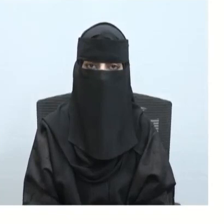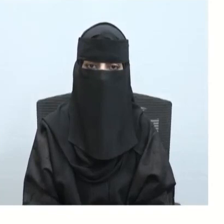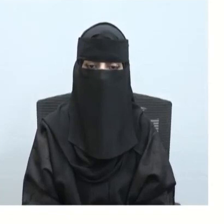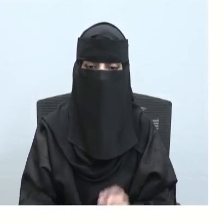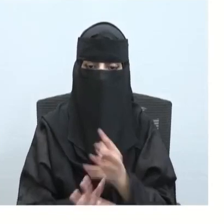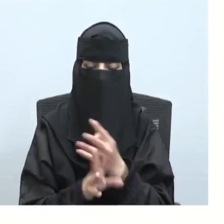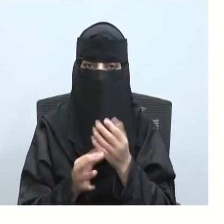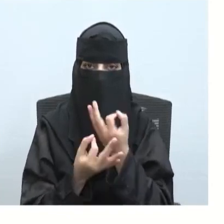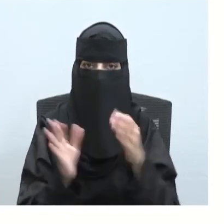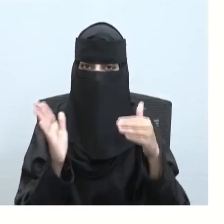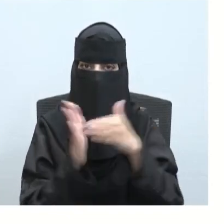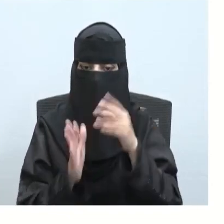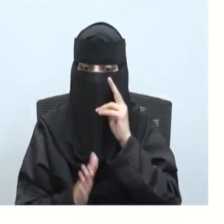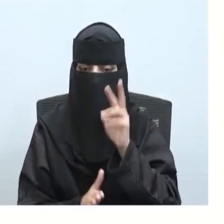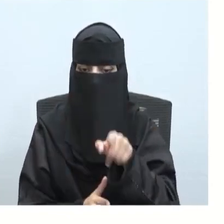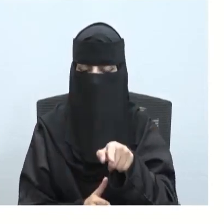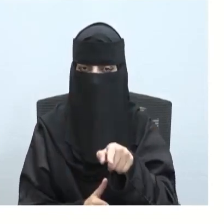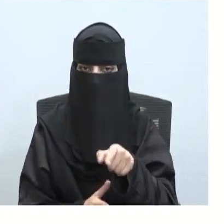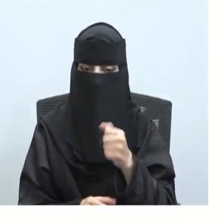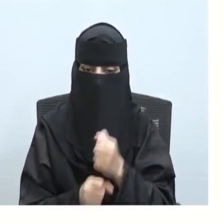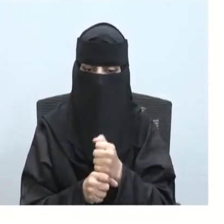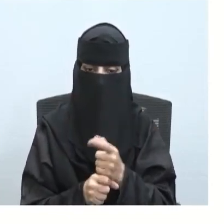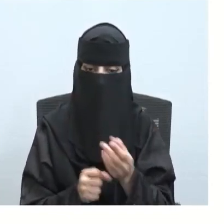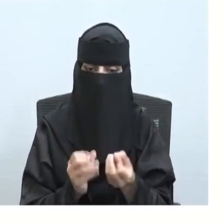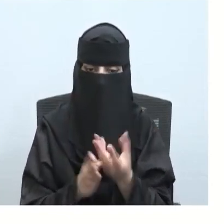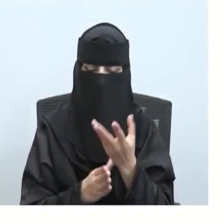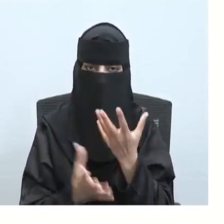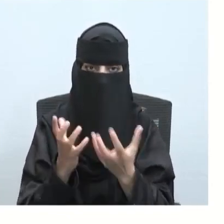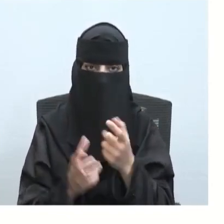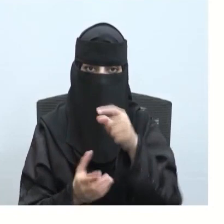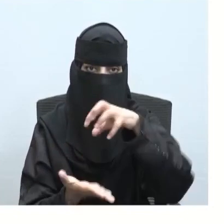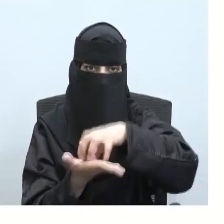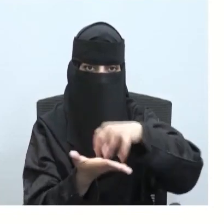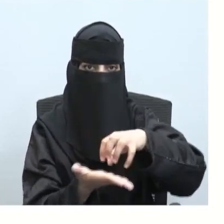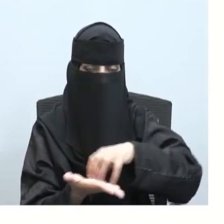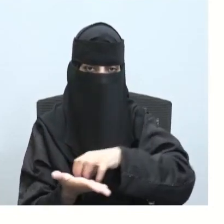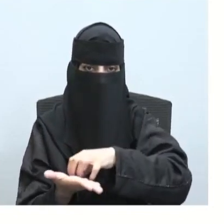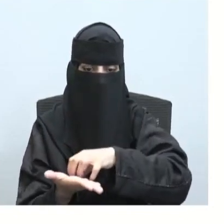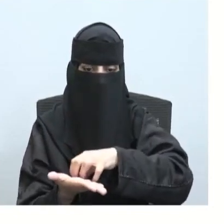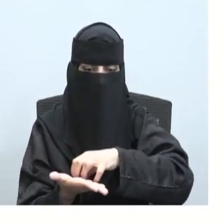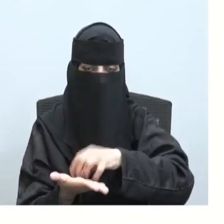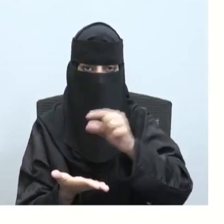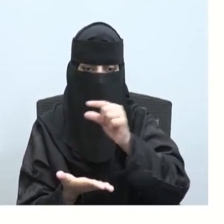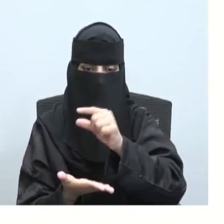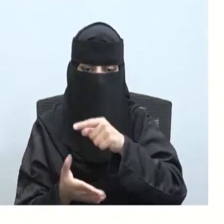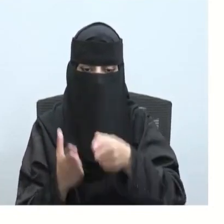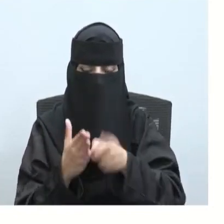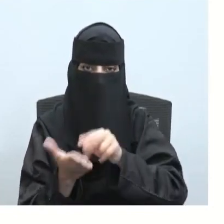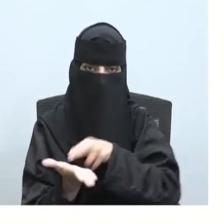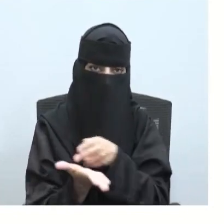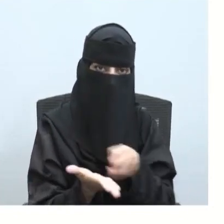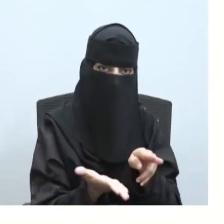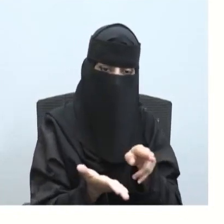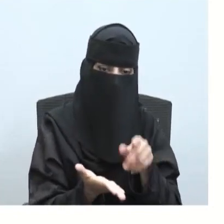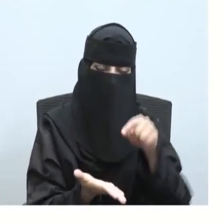الشبكة بشكلها النهائي، إذا تم حدوث حريق في أحد العقد الطرفية يتم إرسال رسالة